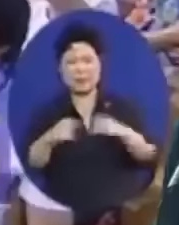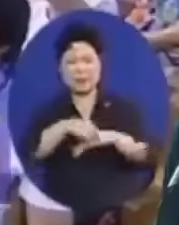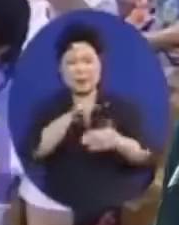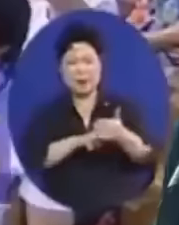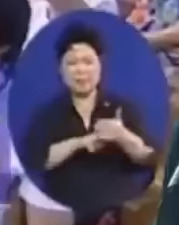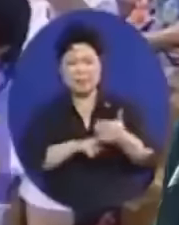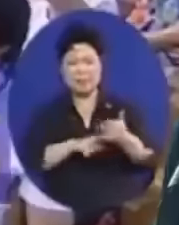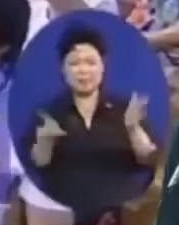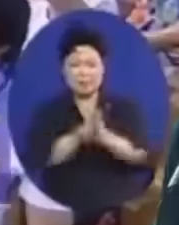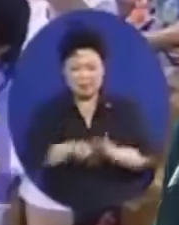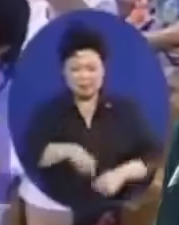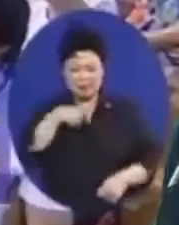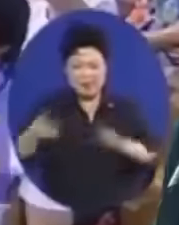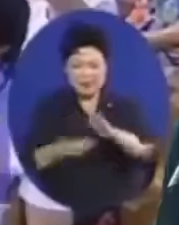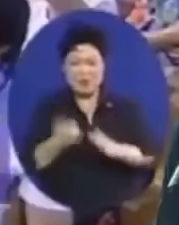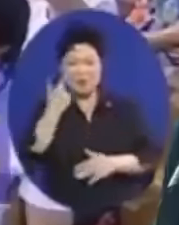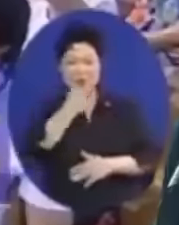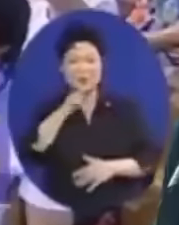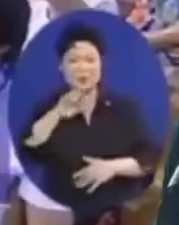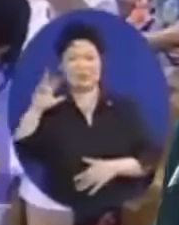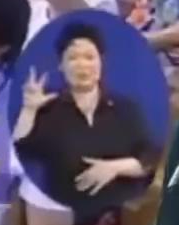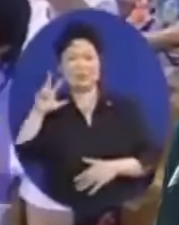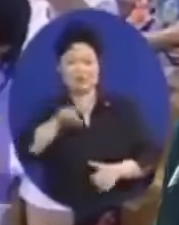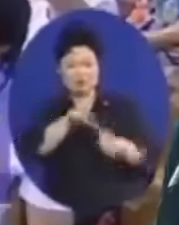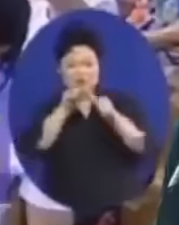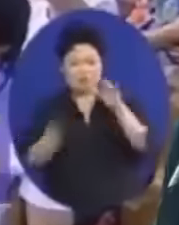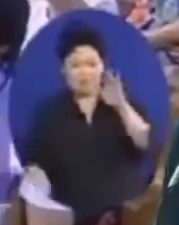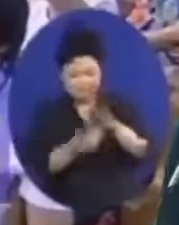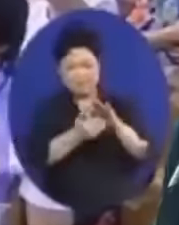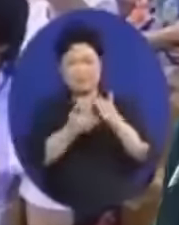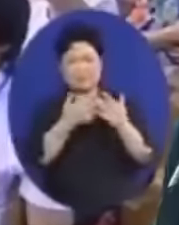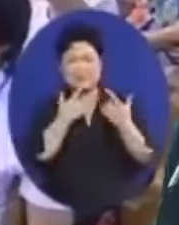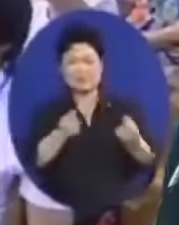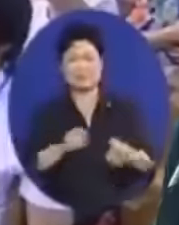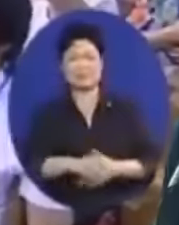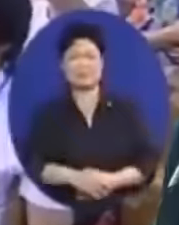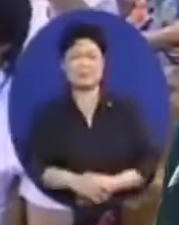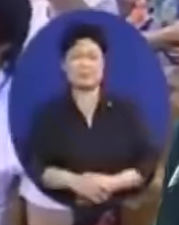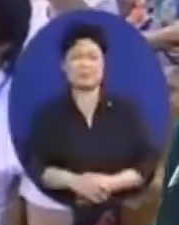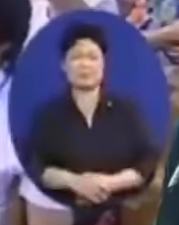믿어 의에 이르고 입으로 시인하여 구원에 이르나니라.